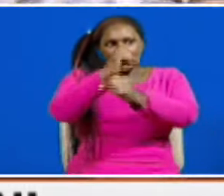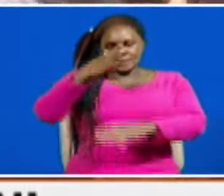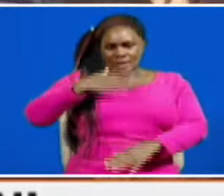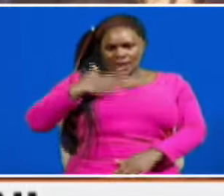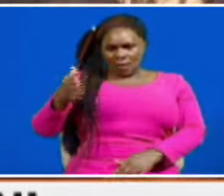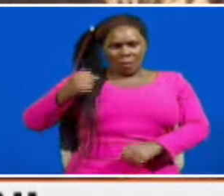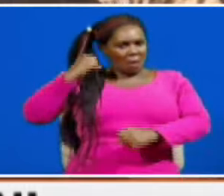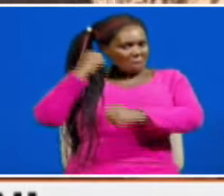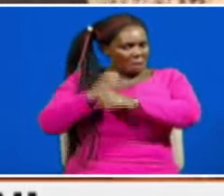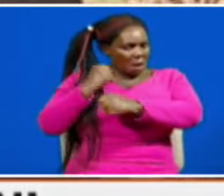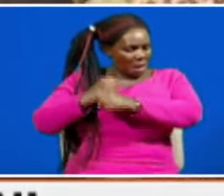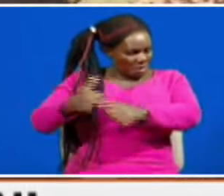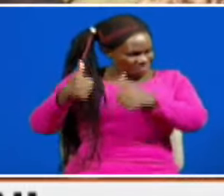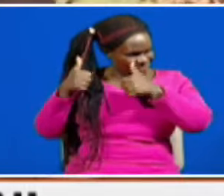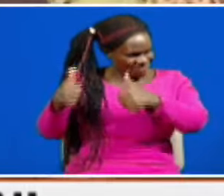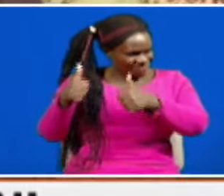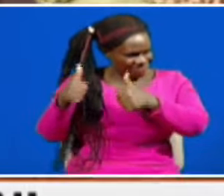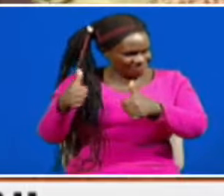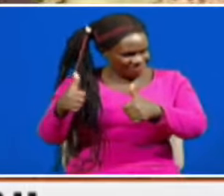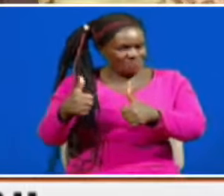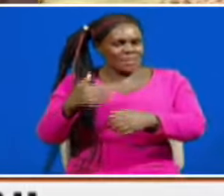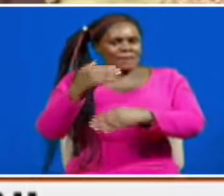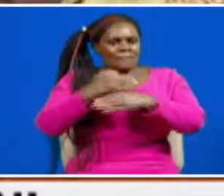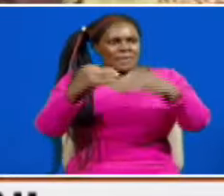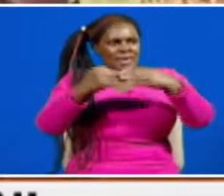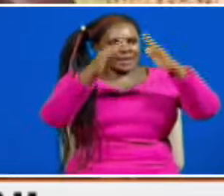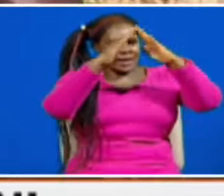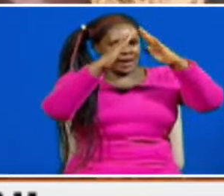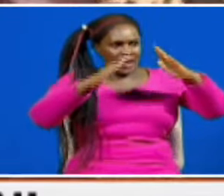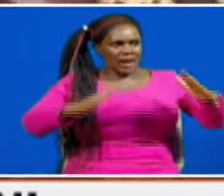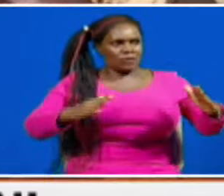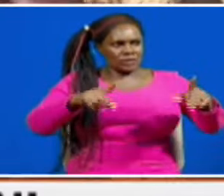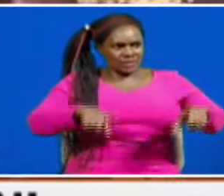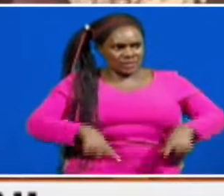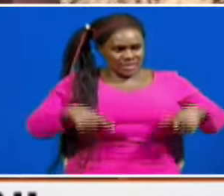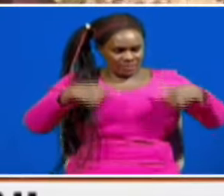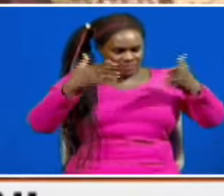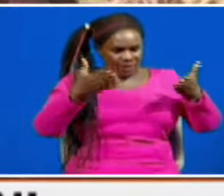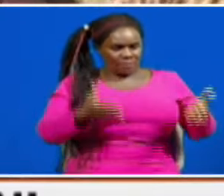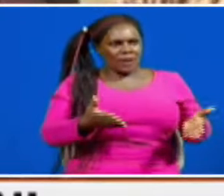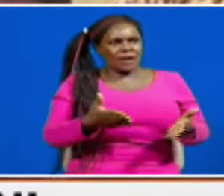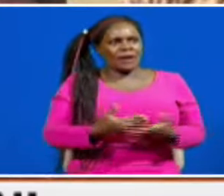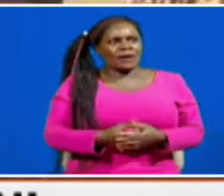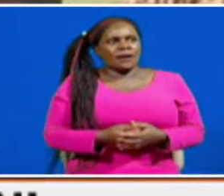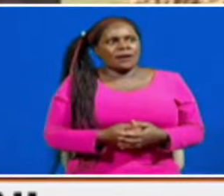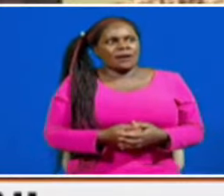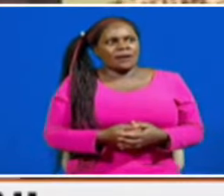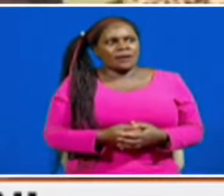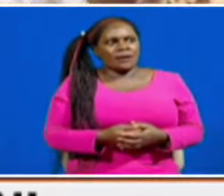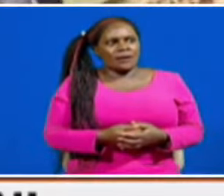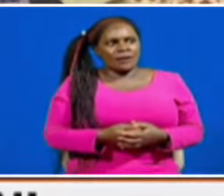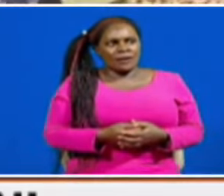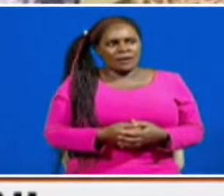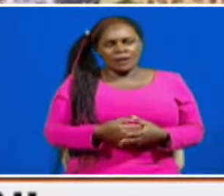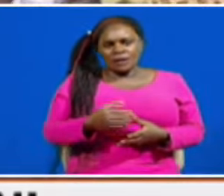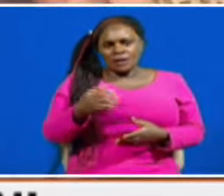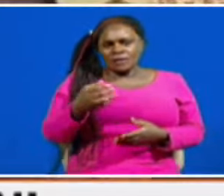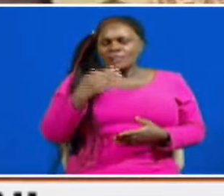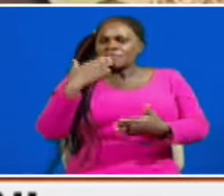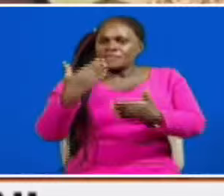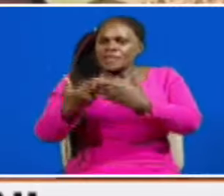ananya kazi mzuri sana ya kutu many yeny tuta hapa nchini kwanza na meshi rais